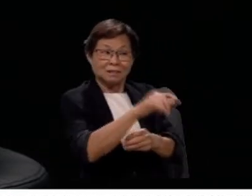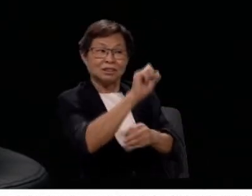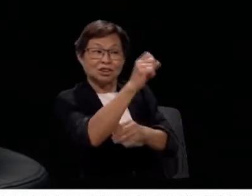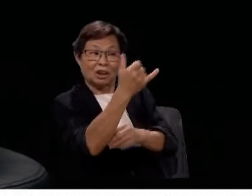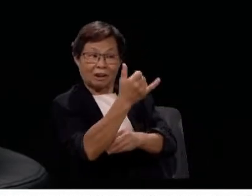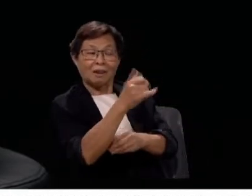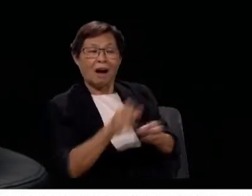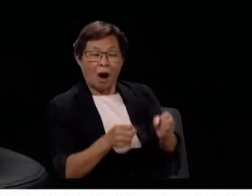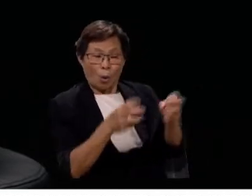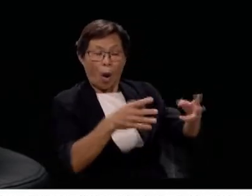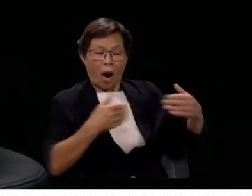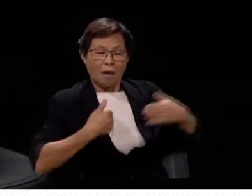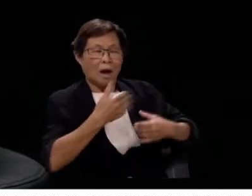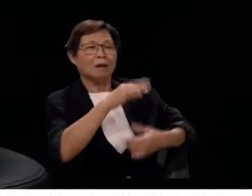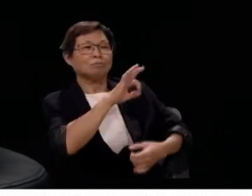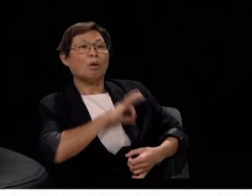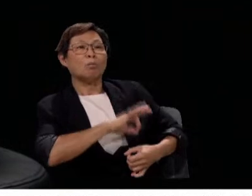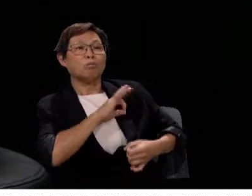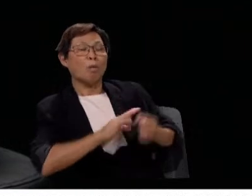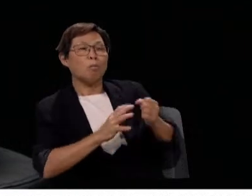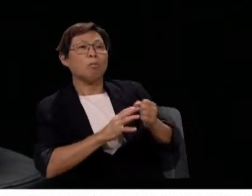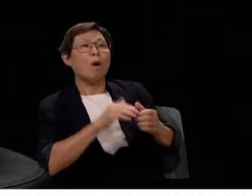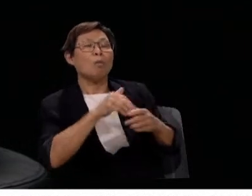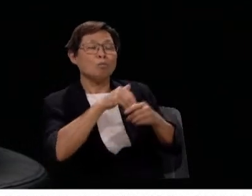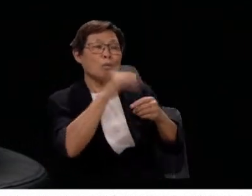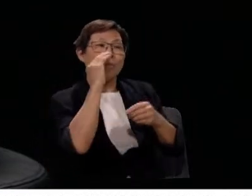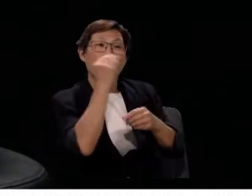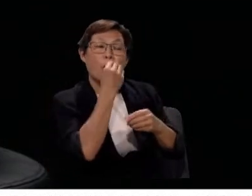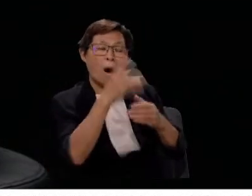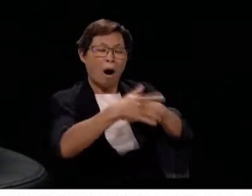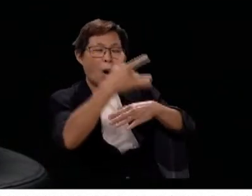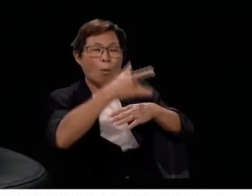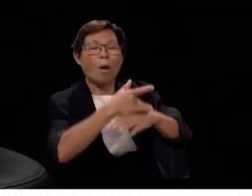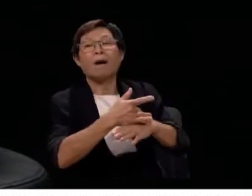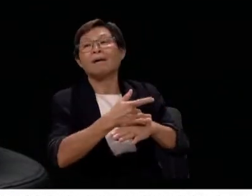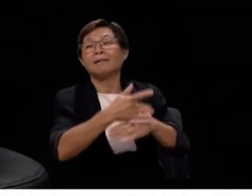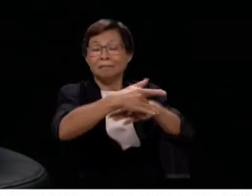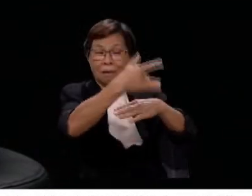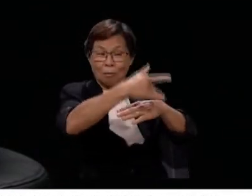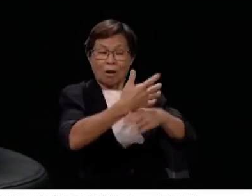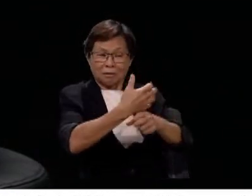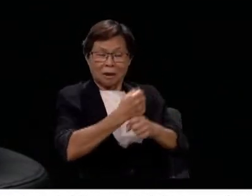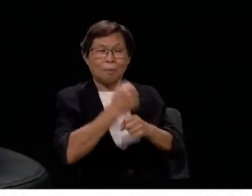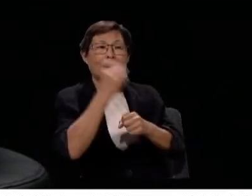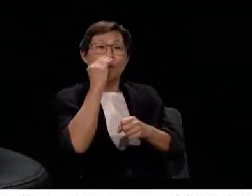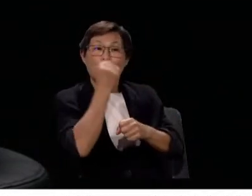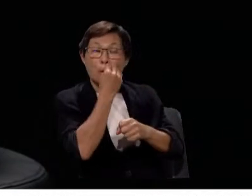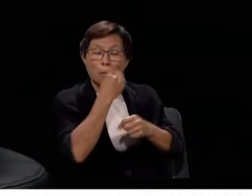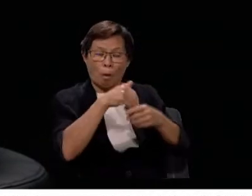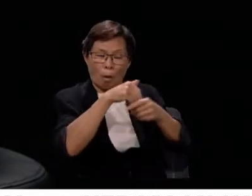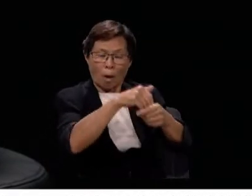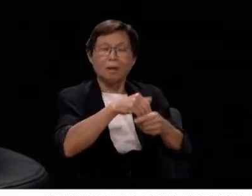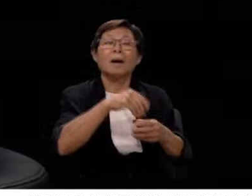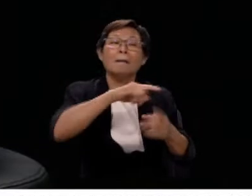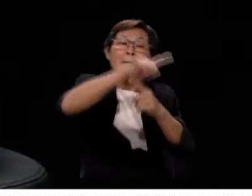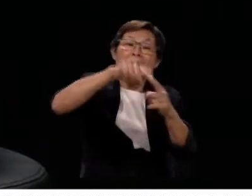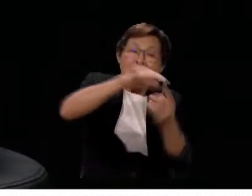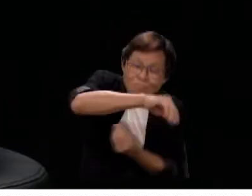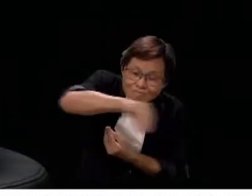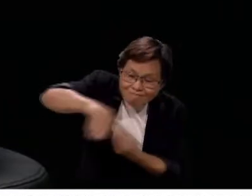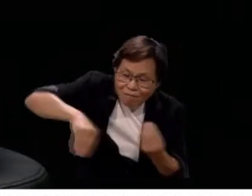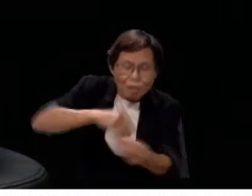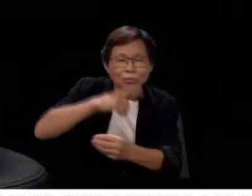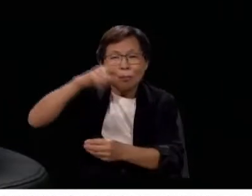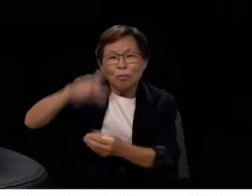SD ada akan mendapat dividen lebih awal daripada pelaporan awal dulu dan yang akan mereka bola bila mengambil alih megatakan